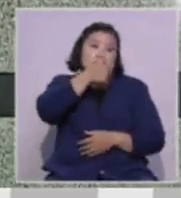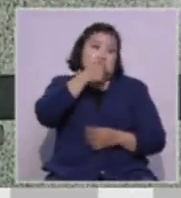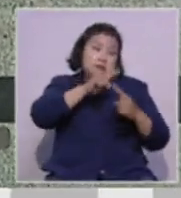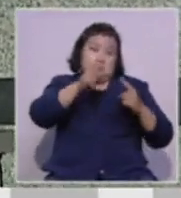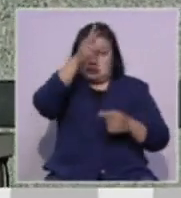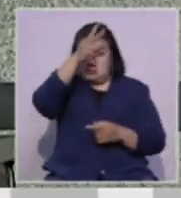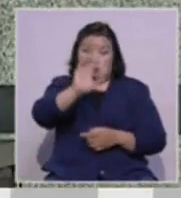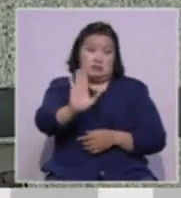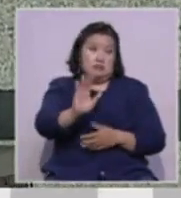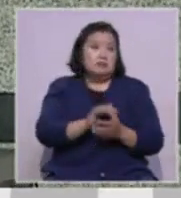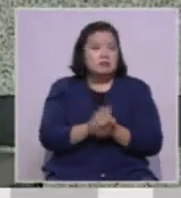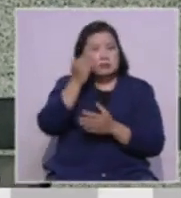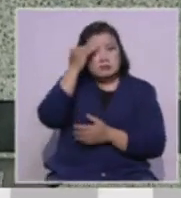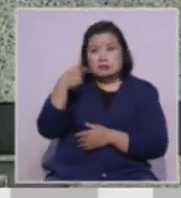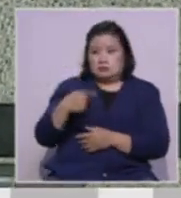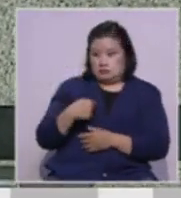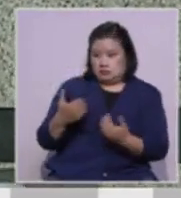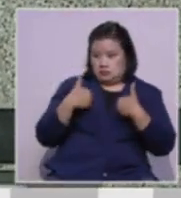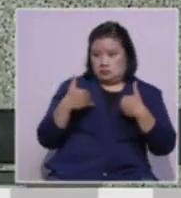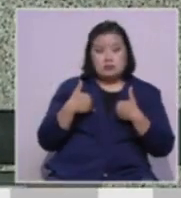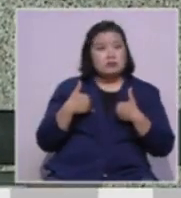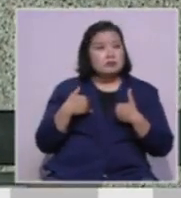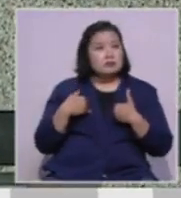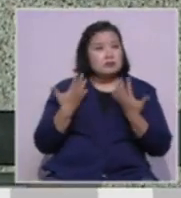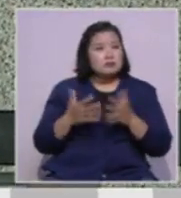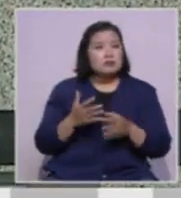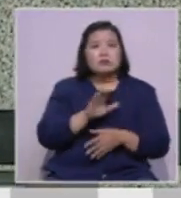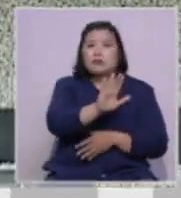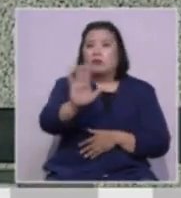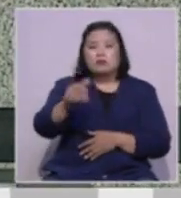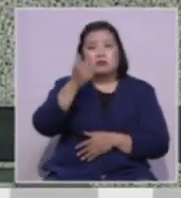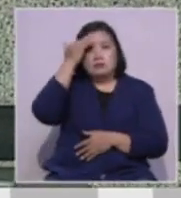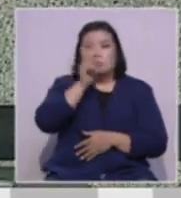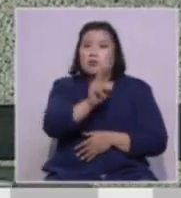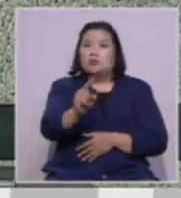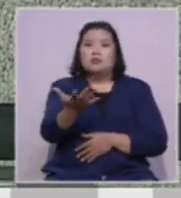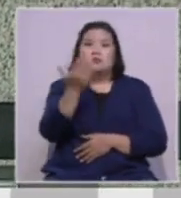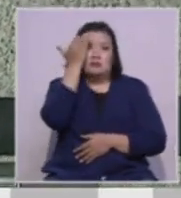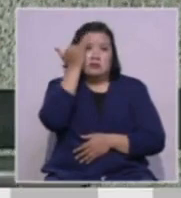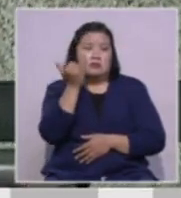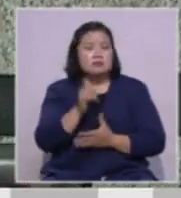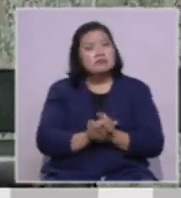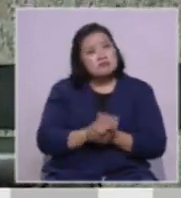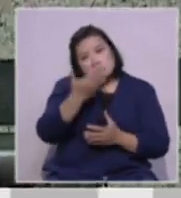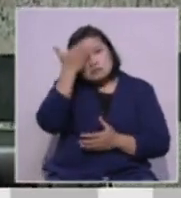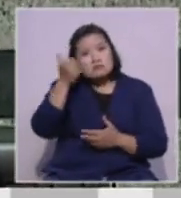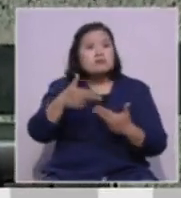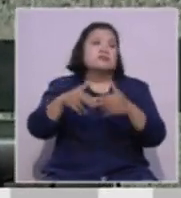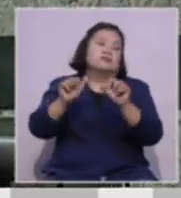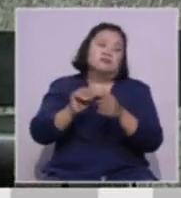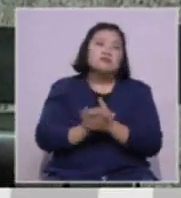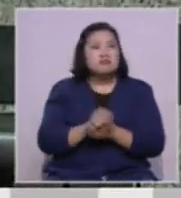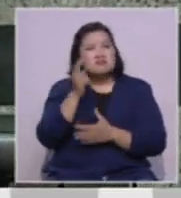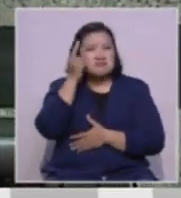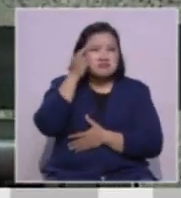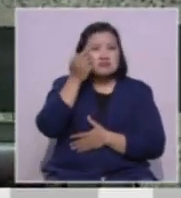ความว่าทุกกระแสพุ่งมาที่เขาคนเดียวในขณะที่คนอื่นๆเนี่ย ถูกเลือนไป ถูกเลือนไป ครับ มันก็สามารถมองได้อีกมุมนึงเหมือนกันนะ